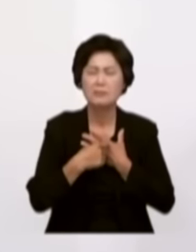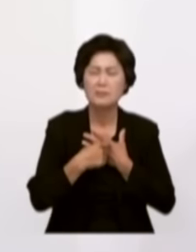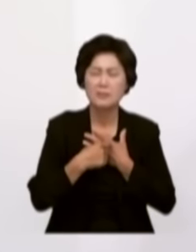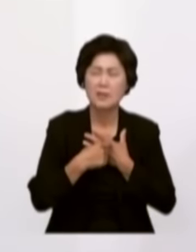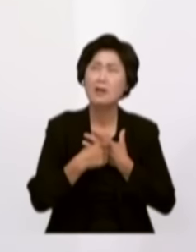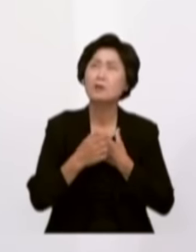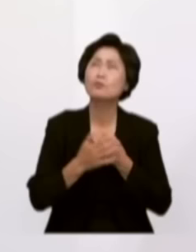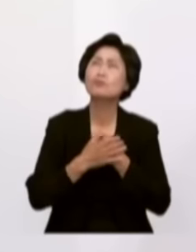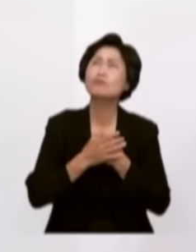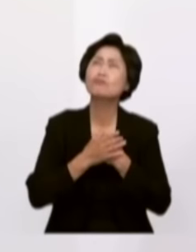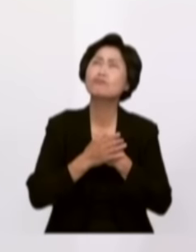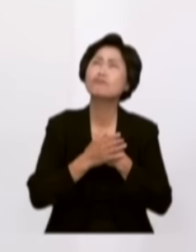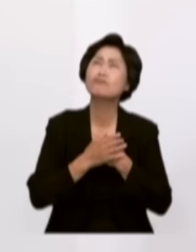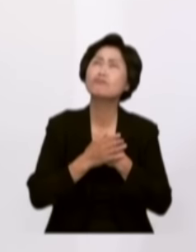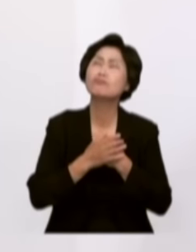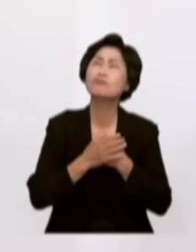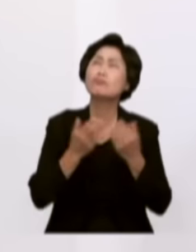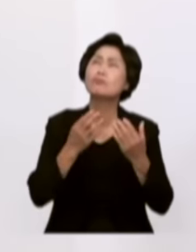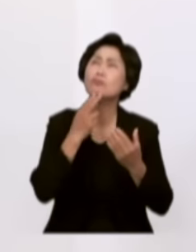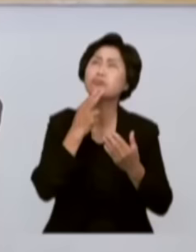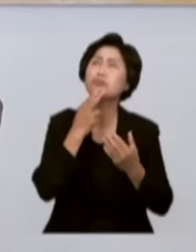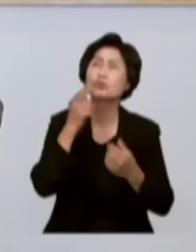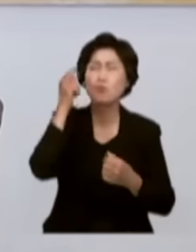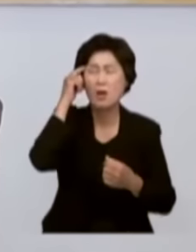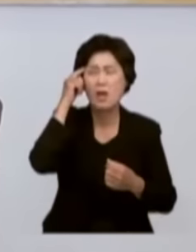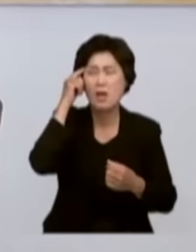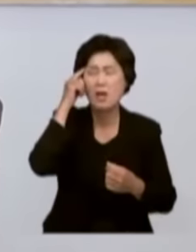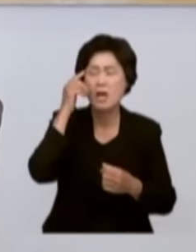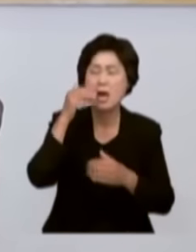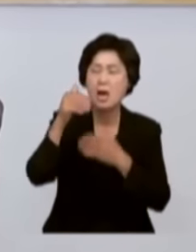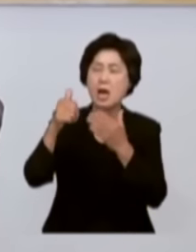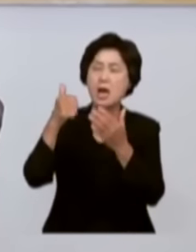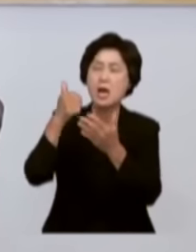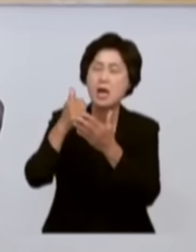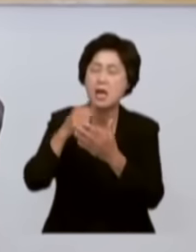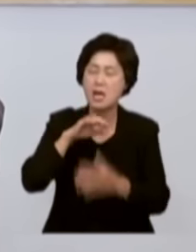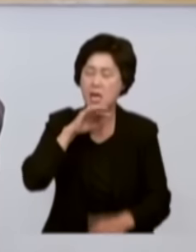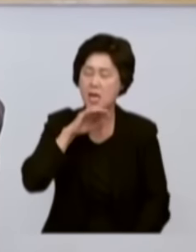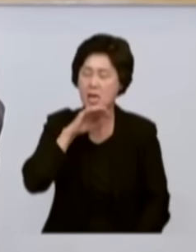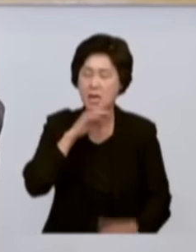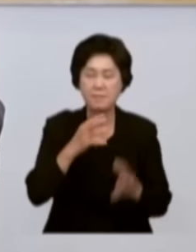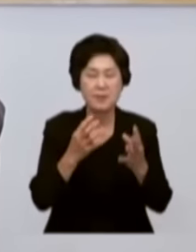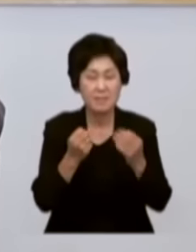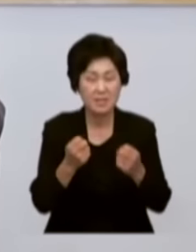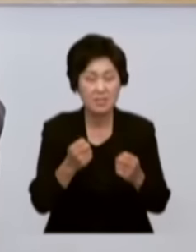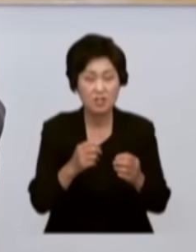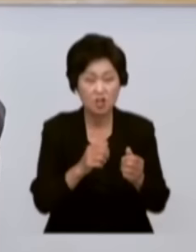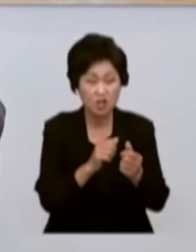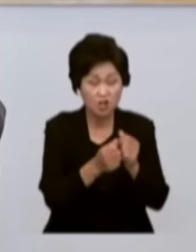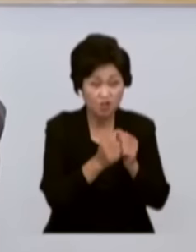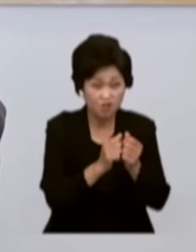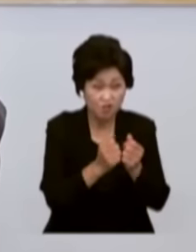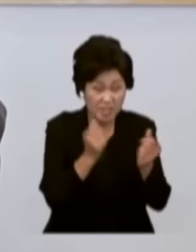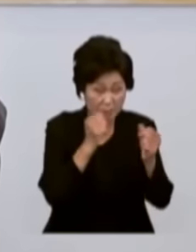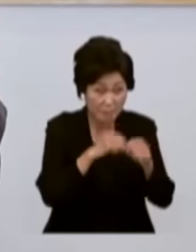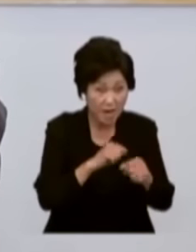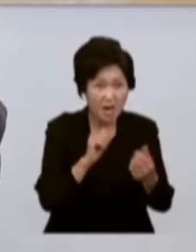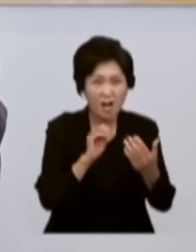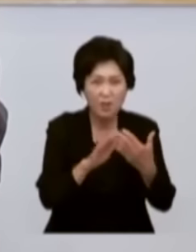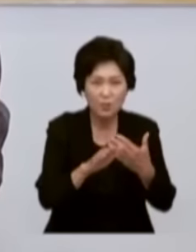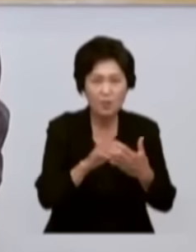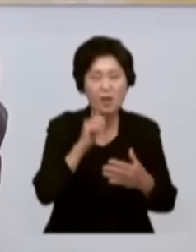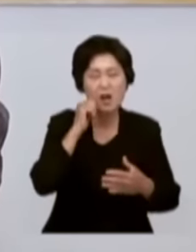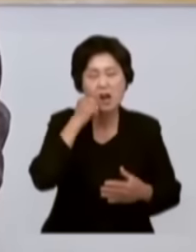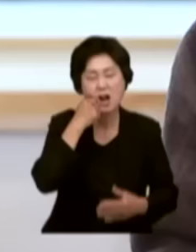안 도와주실까? 좀 원망을 좀 많이 했었어요. 네. 주식이 잘못되고 나서 이게 시련이 또